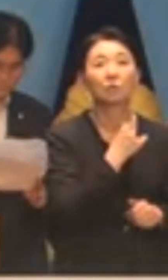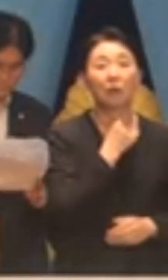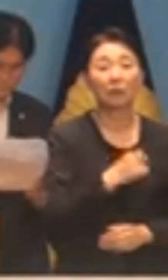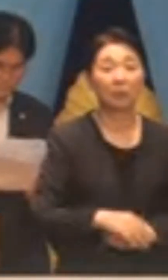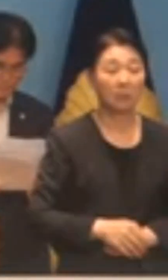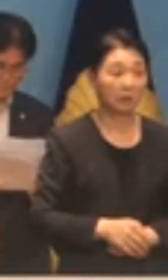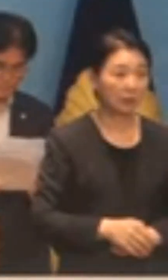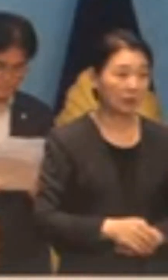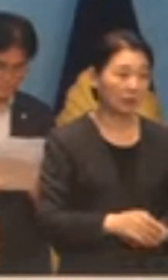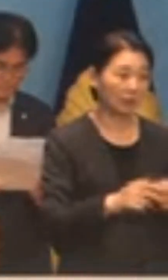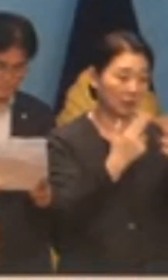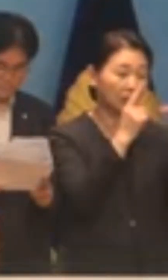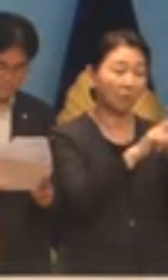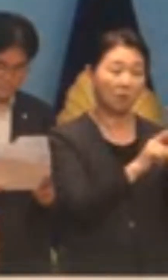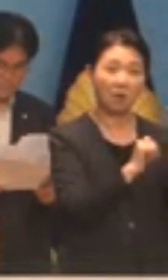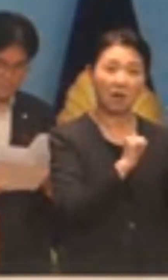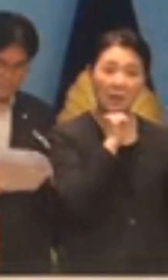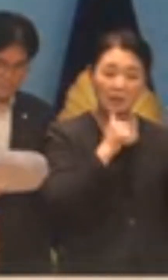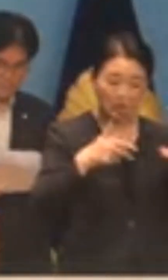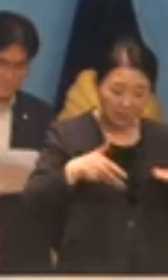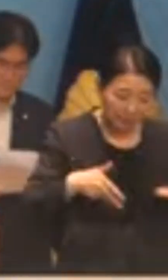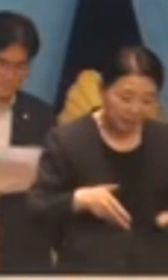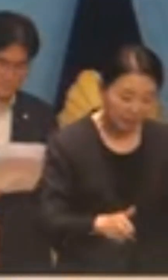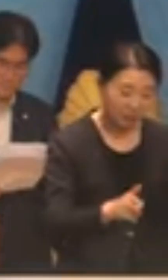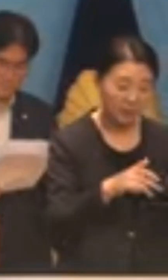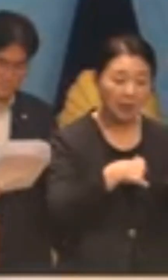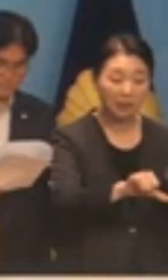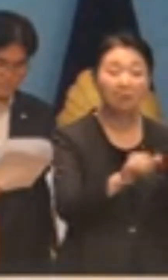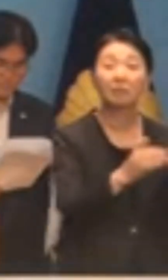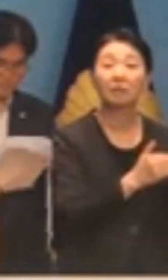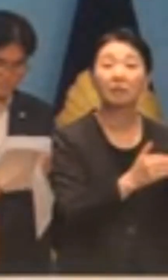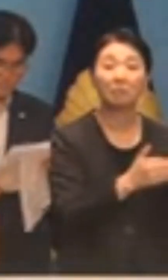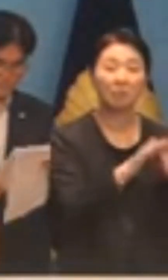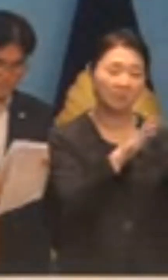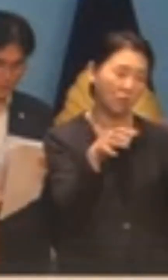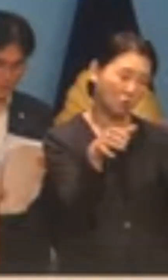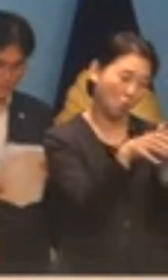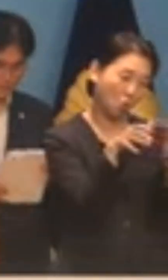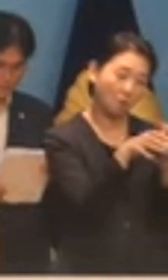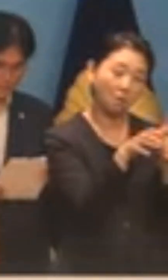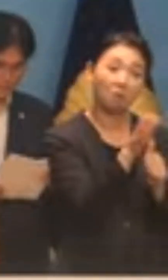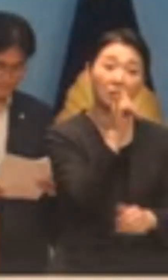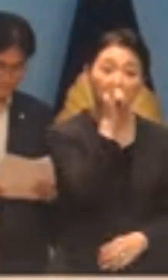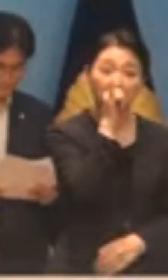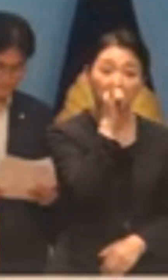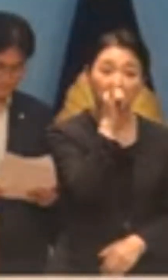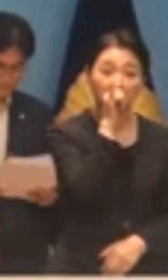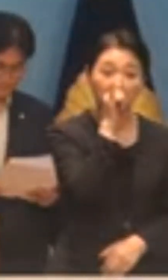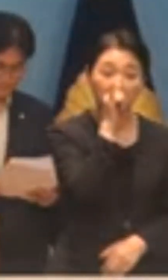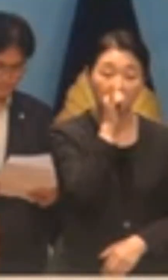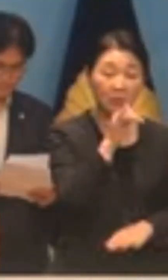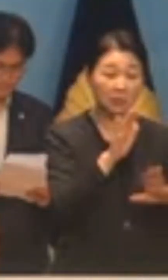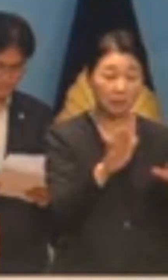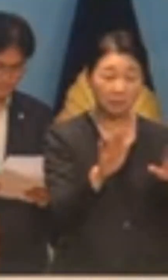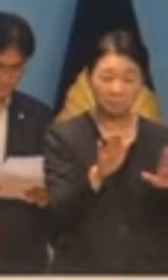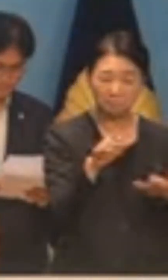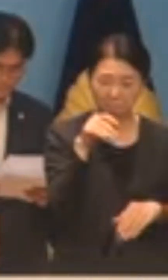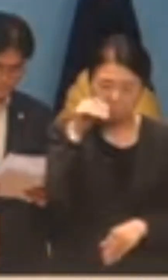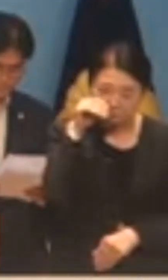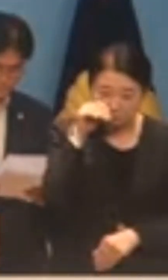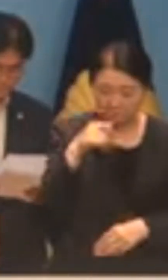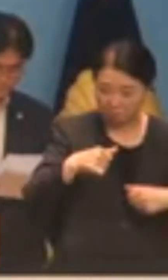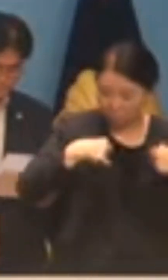것 없는 서민의 아들로 태어나 지금까지도 끝없는 공격을 받고 있지만 비굴해하지도